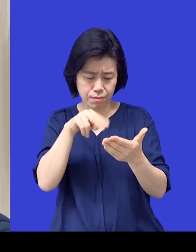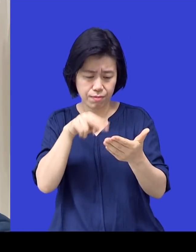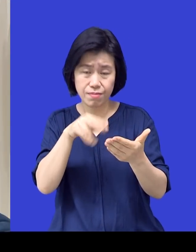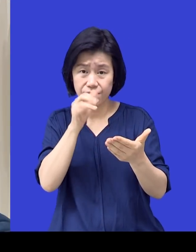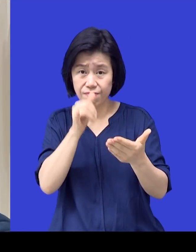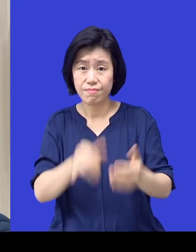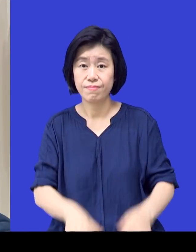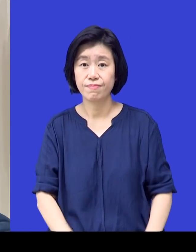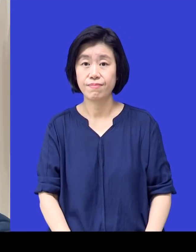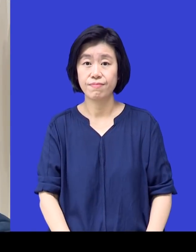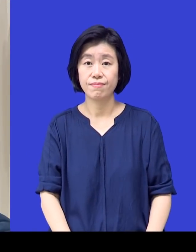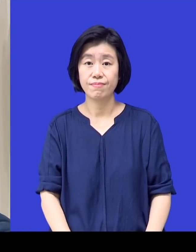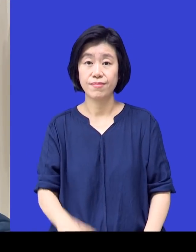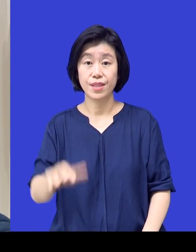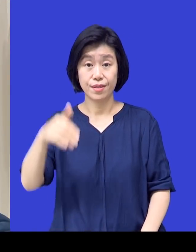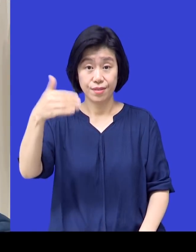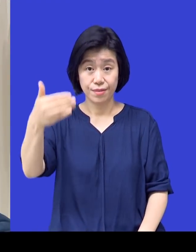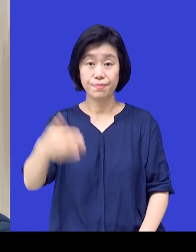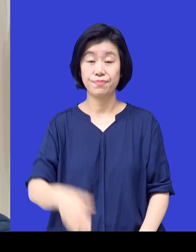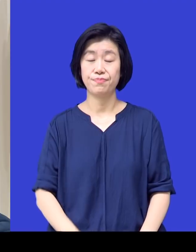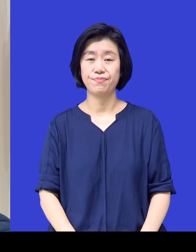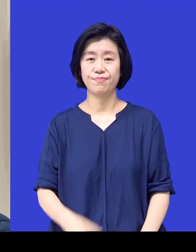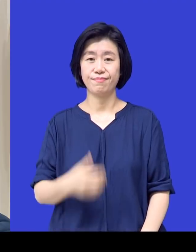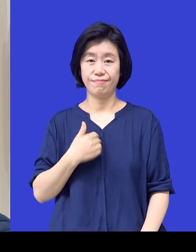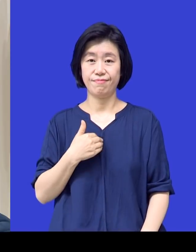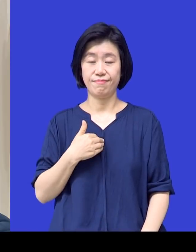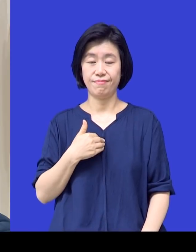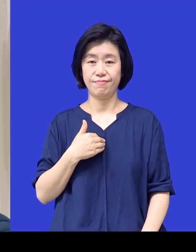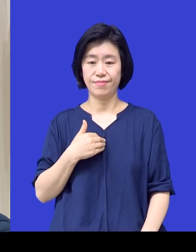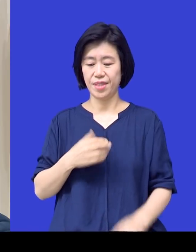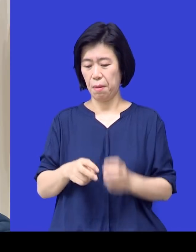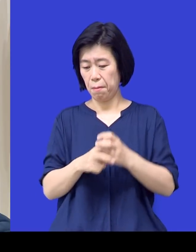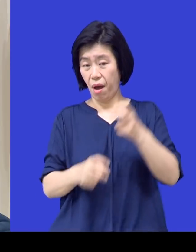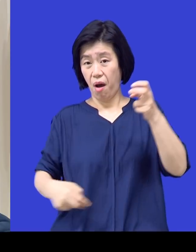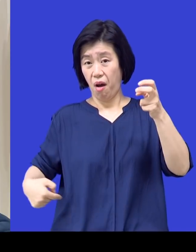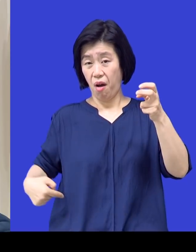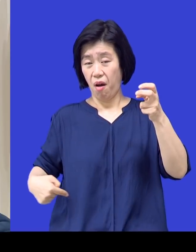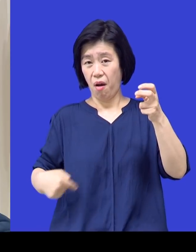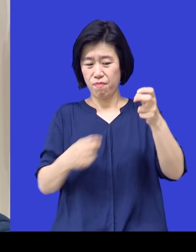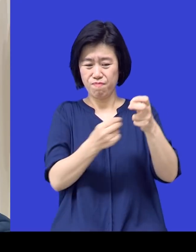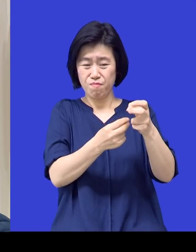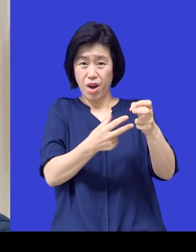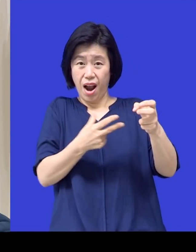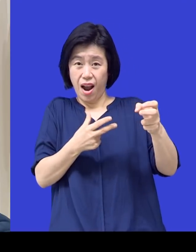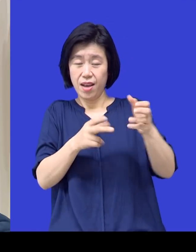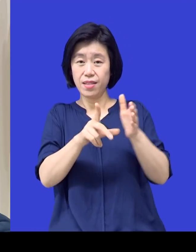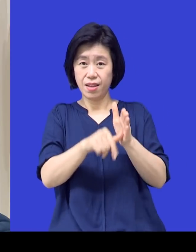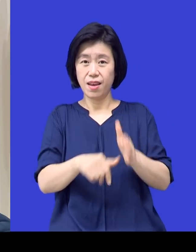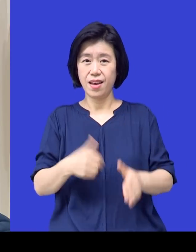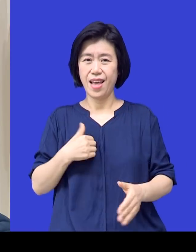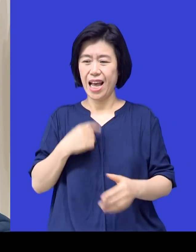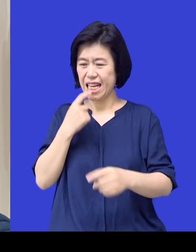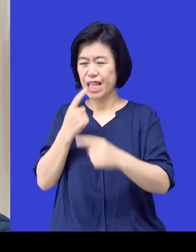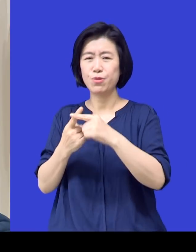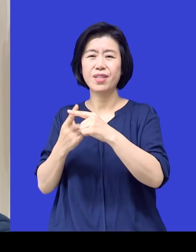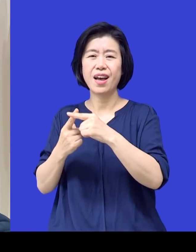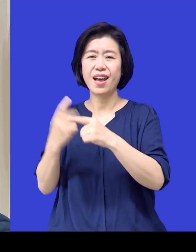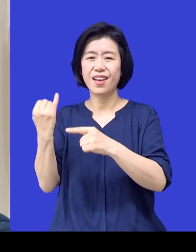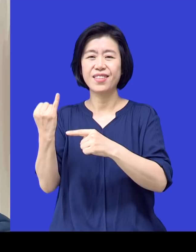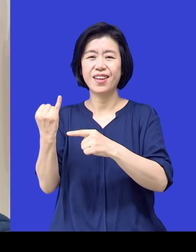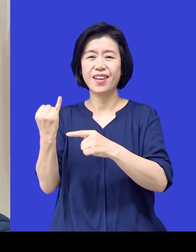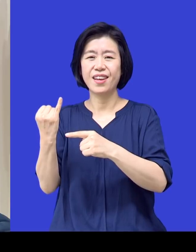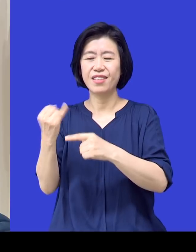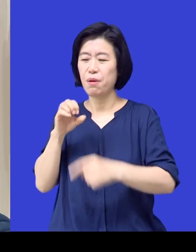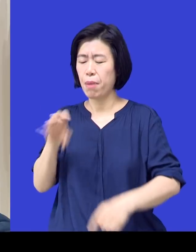그리고 나서 제가 골수이식을 하는데 제가 들어가기 전에 간호사한테 그랬어요. 2배로